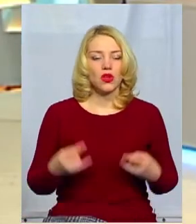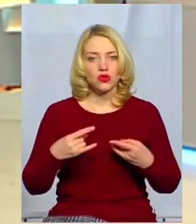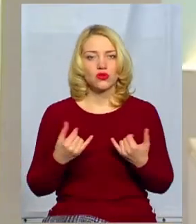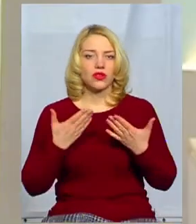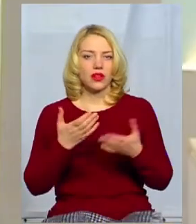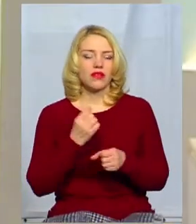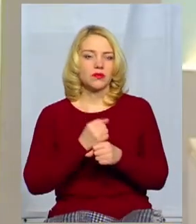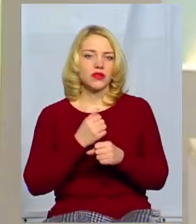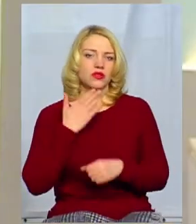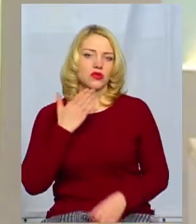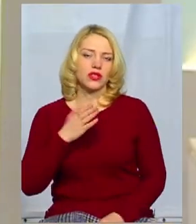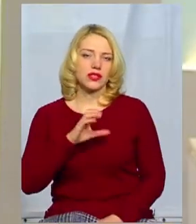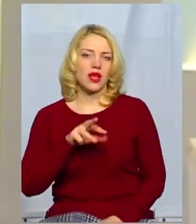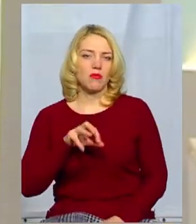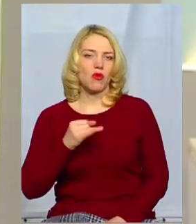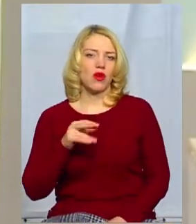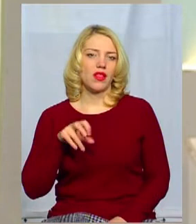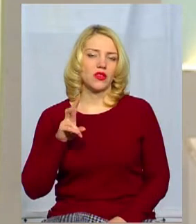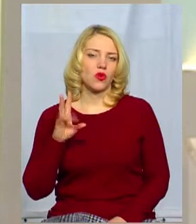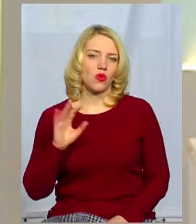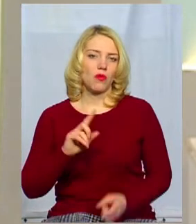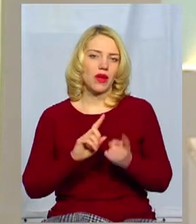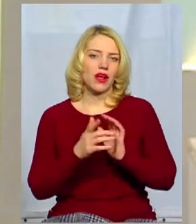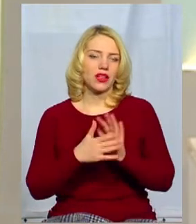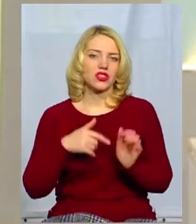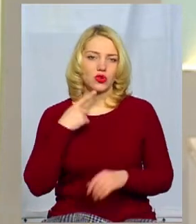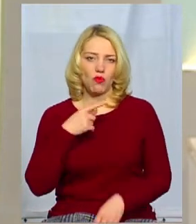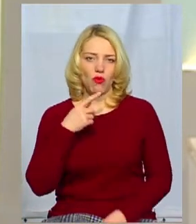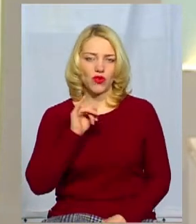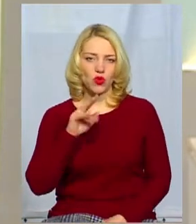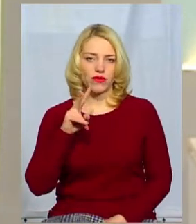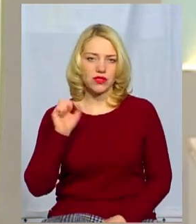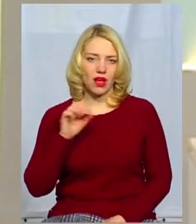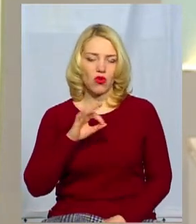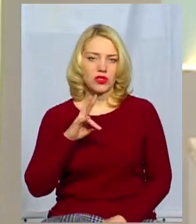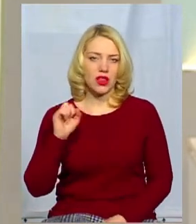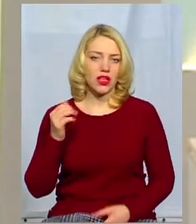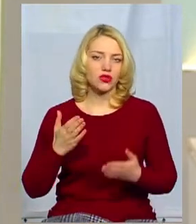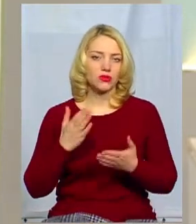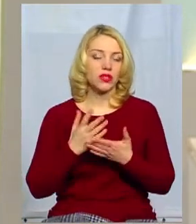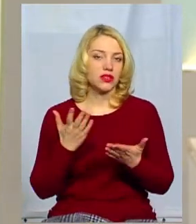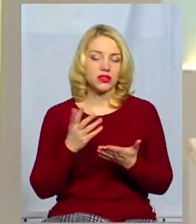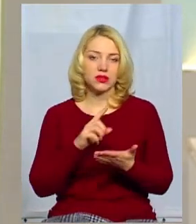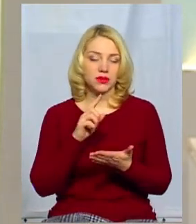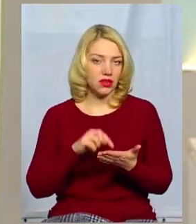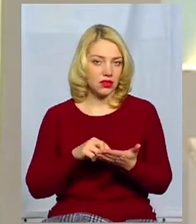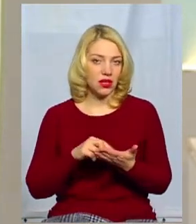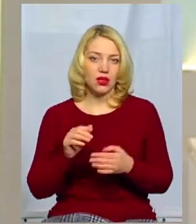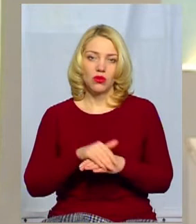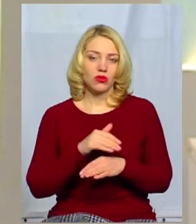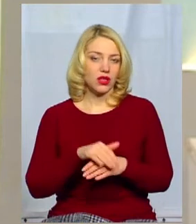вас працює ведуча Алла Самойленко, на жестову мову перекладає Оксана Фіновська. Якщо маєте запитання,